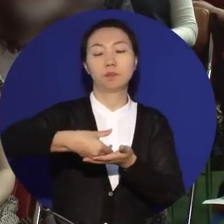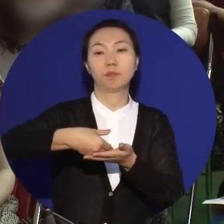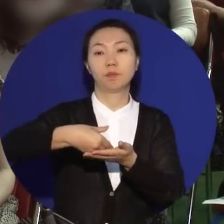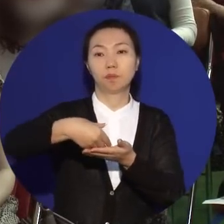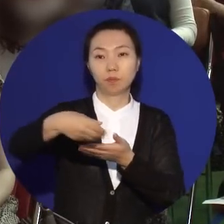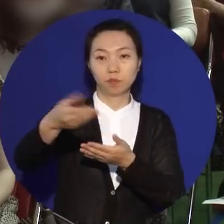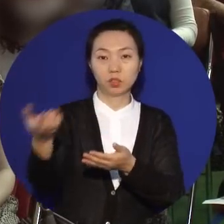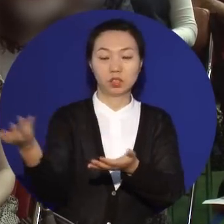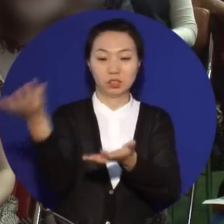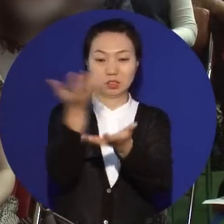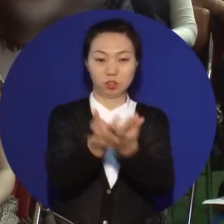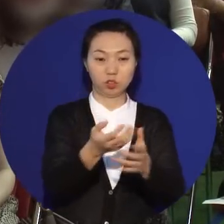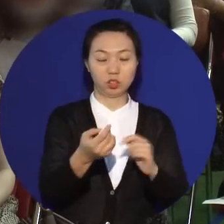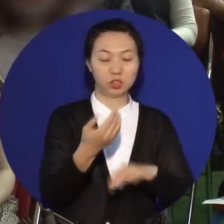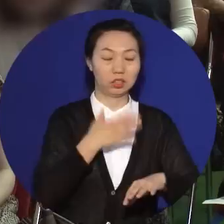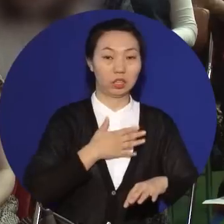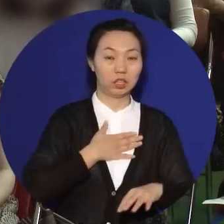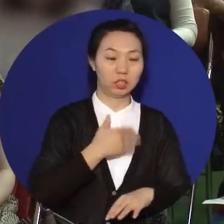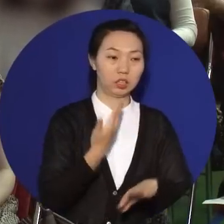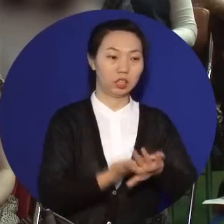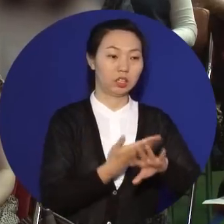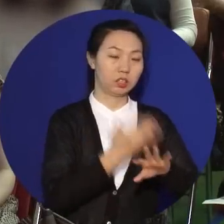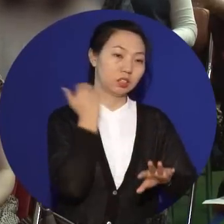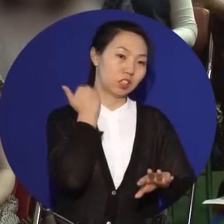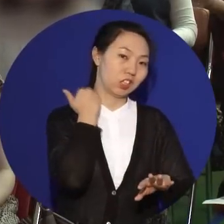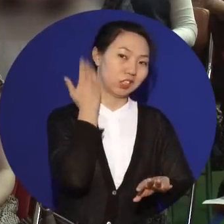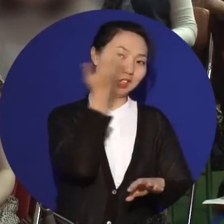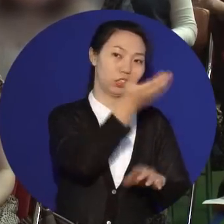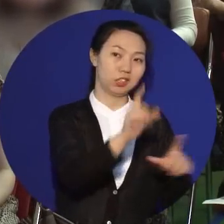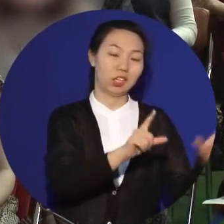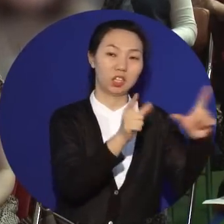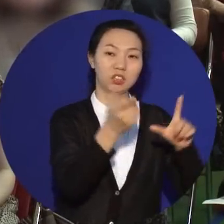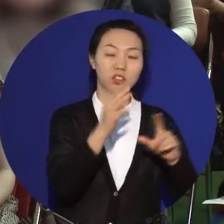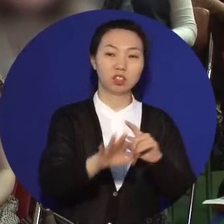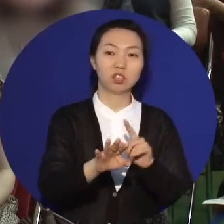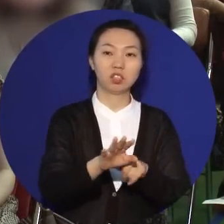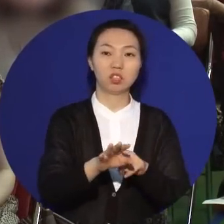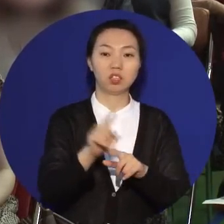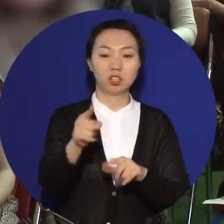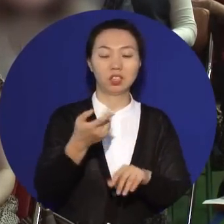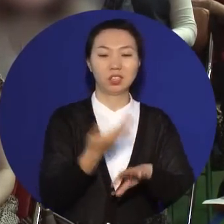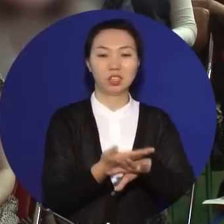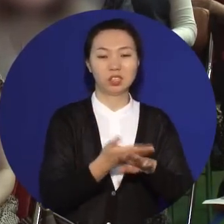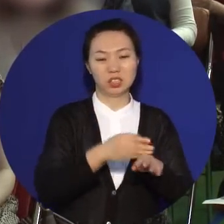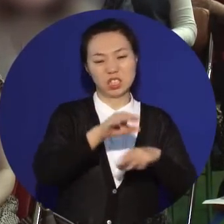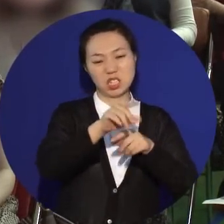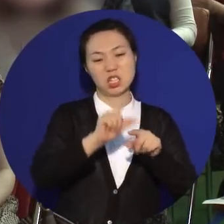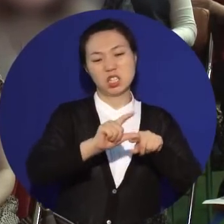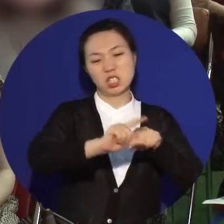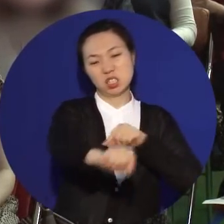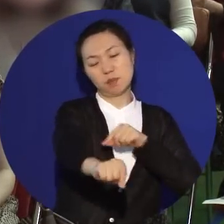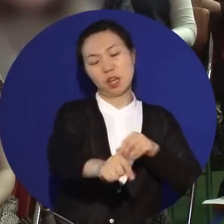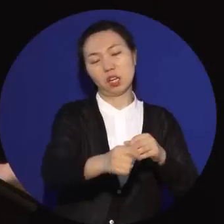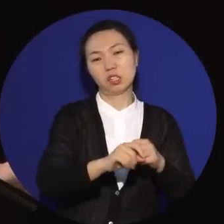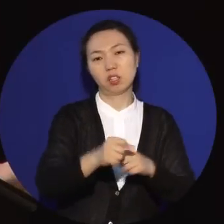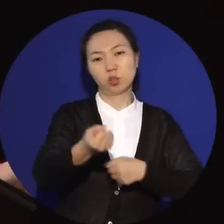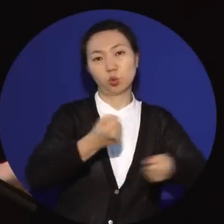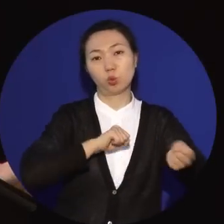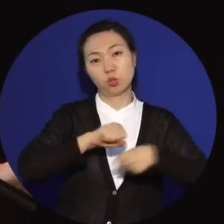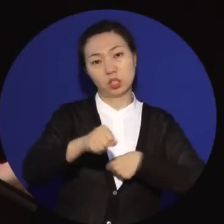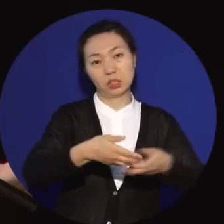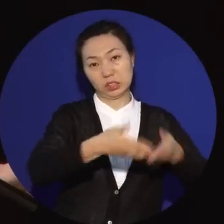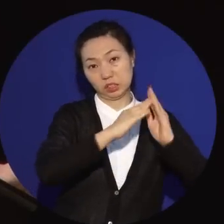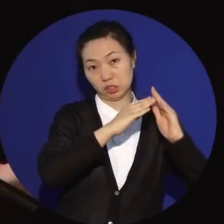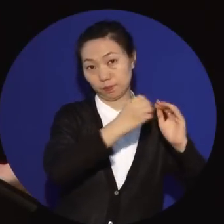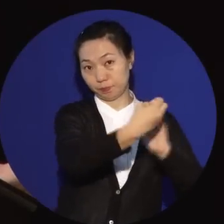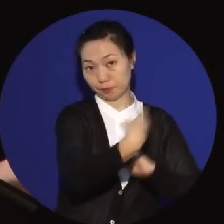5천인데 내가 죽어 정 안 들어가면은 그걸 가지고 저 지방 가서 도장을 차리겠대요.